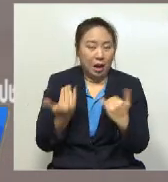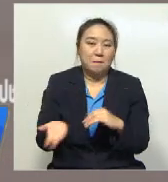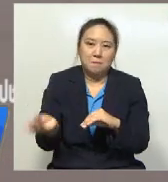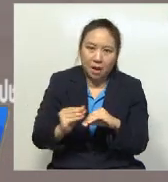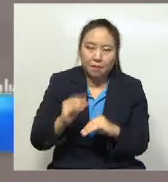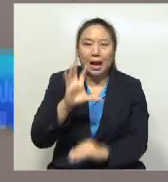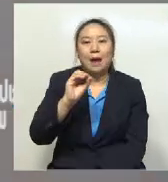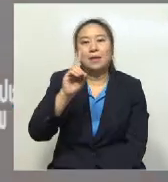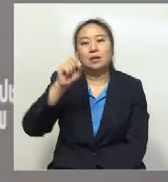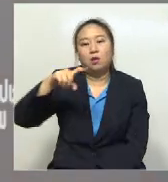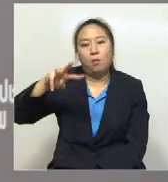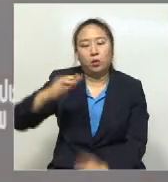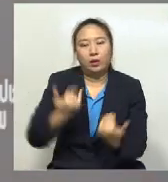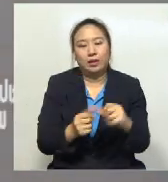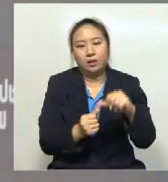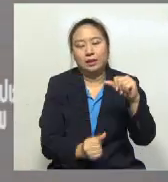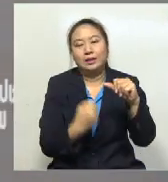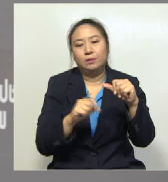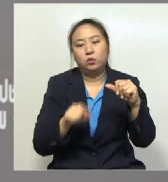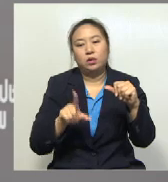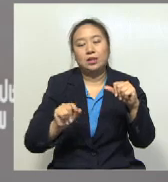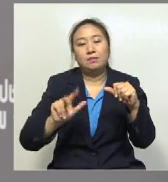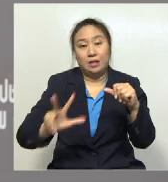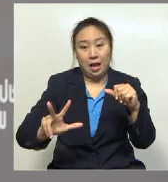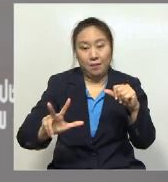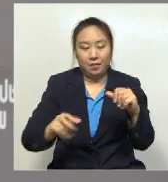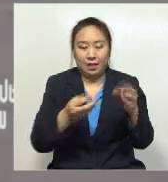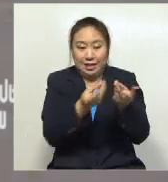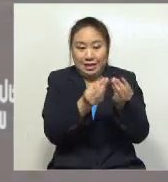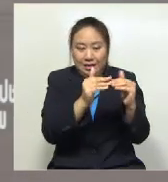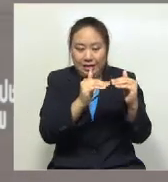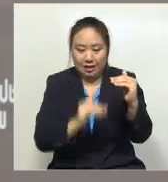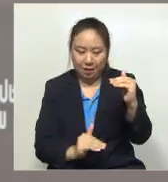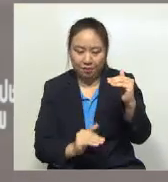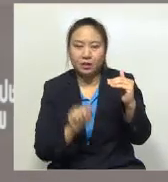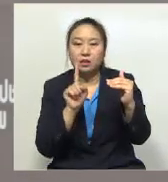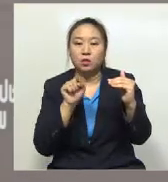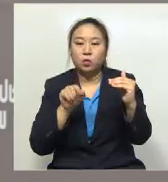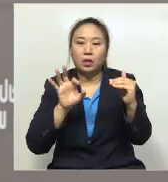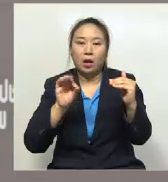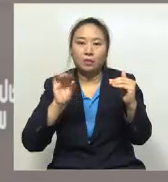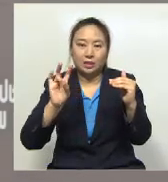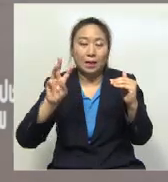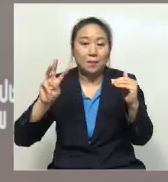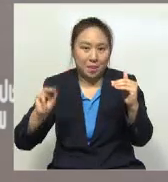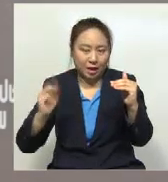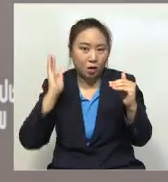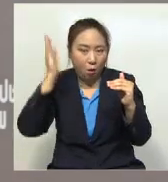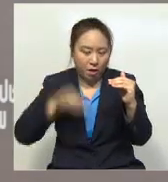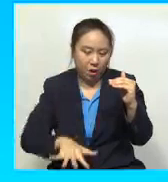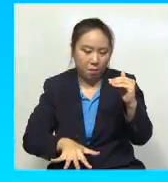ซนติเมตรอยู่ที่ระดับ10เมตร23เซนติเมตรต่ำกว่าตลิ่ง1เมตร97เซนติเมตรแล้วก็ยังมีแนวโน้มว่าจะ